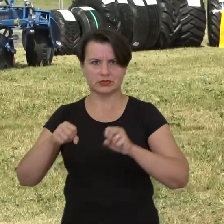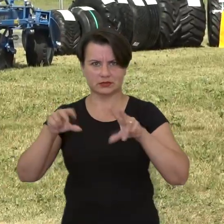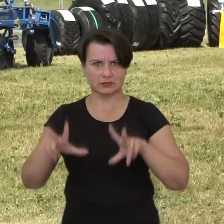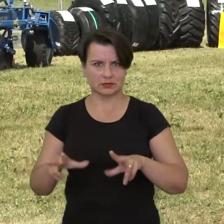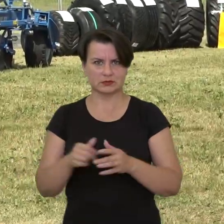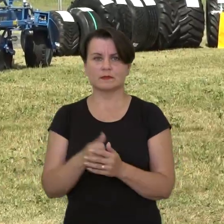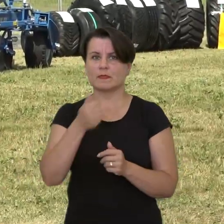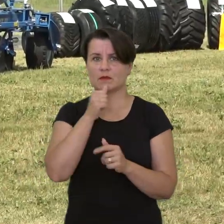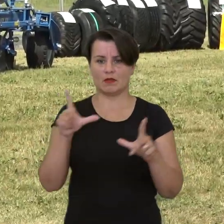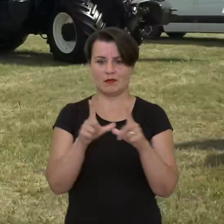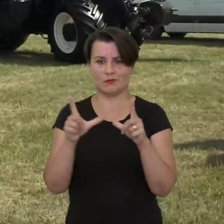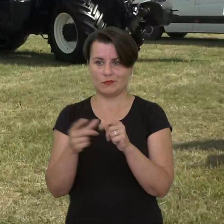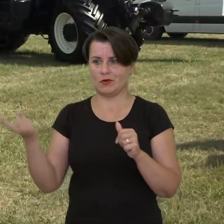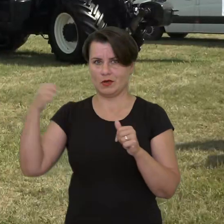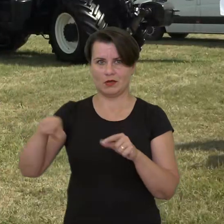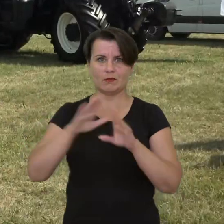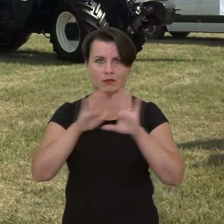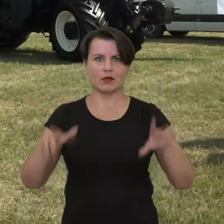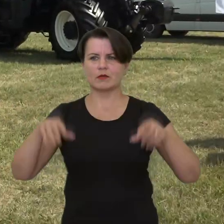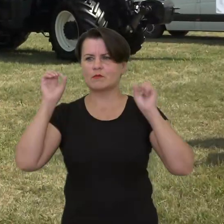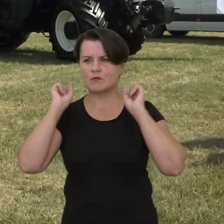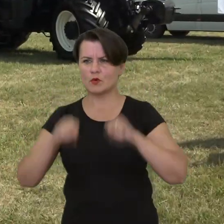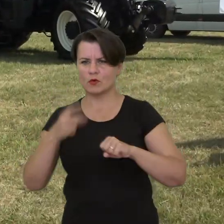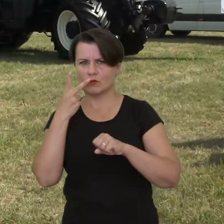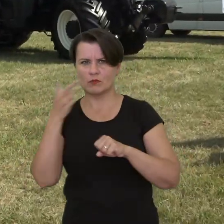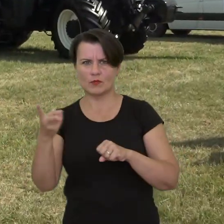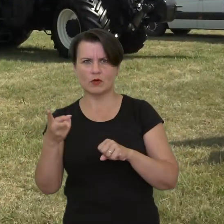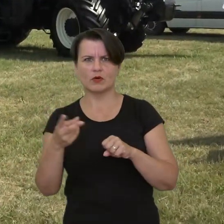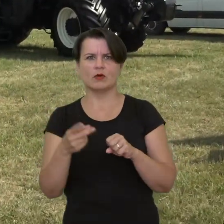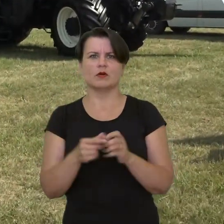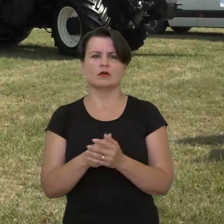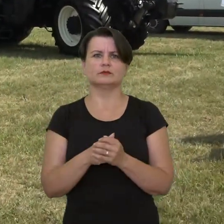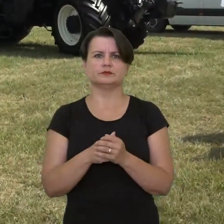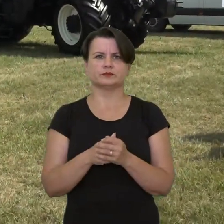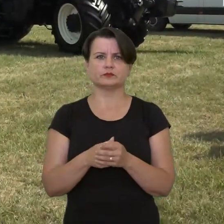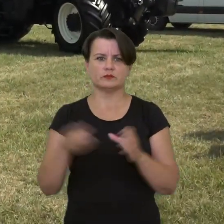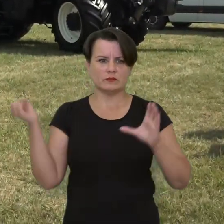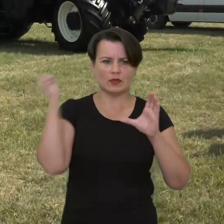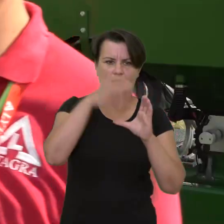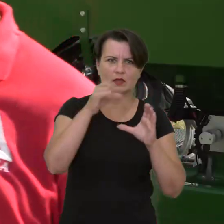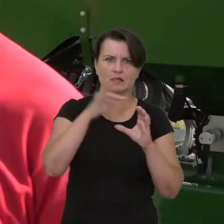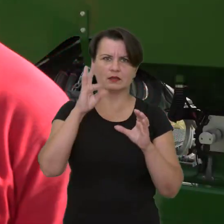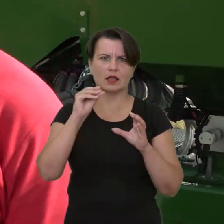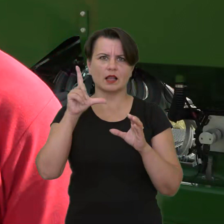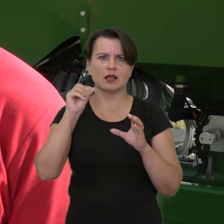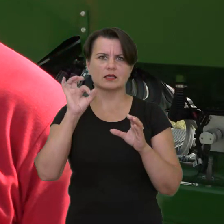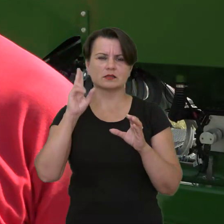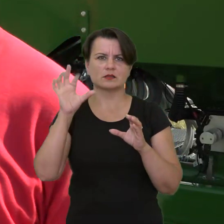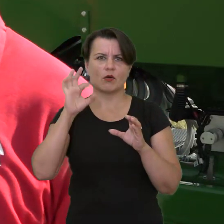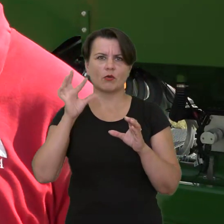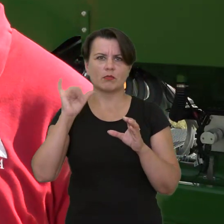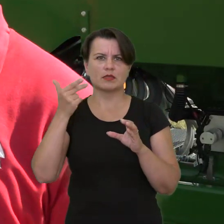šitoj parodoje ūkininkas atėjęs iš tikrųjų galėtų rasti viską. Nuo teleskopinio krautuvo mažiausio, mažas